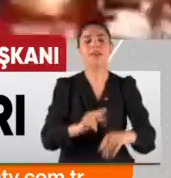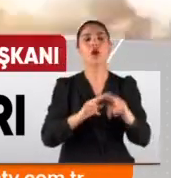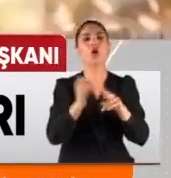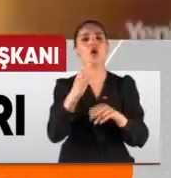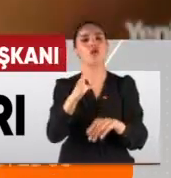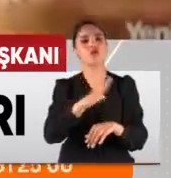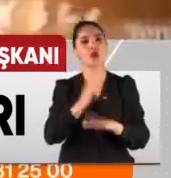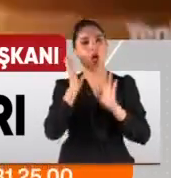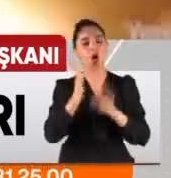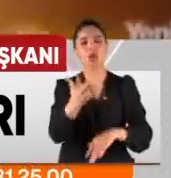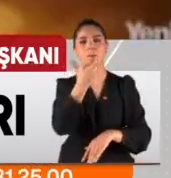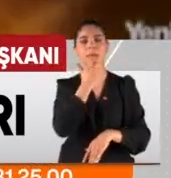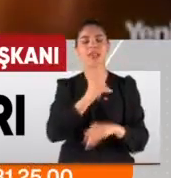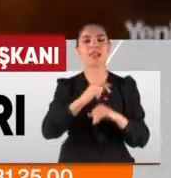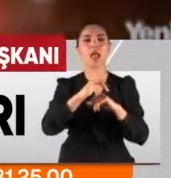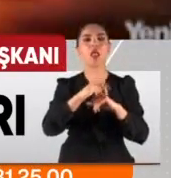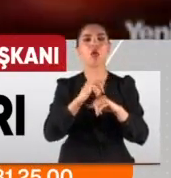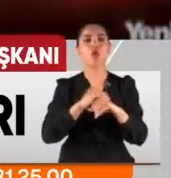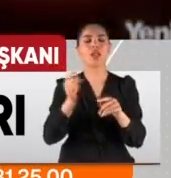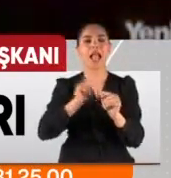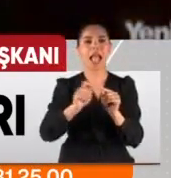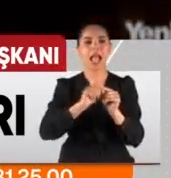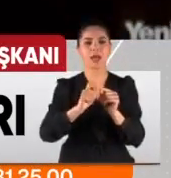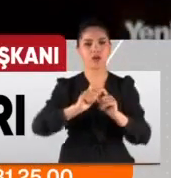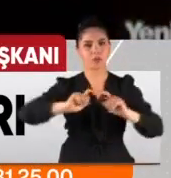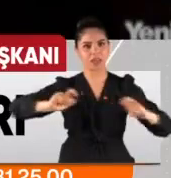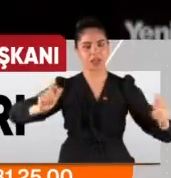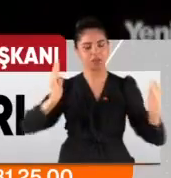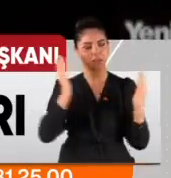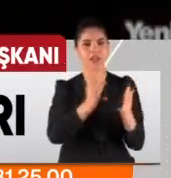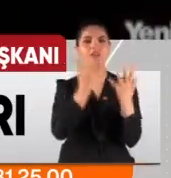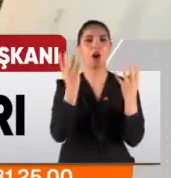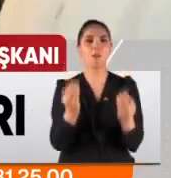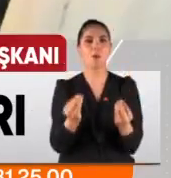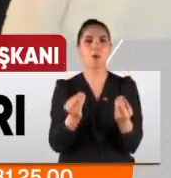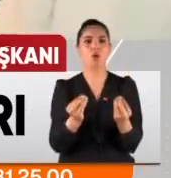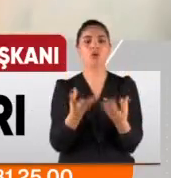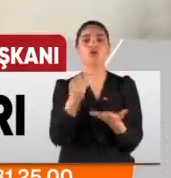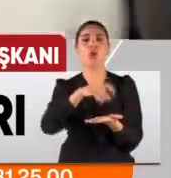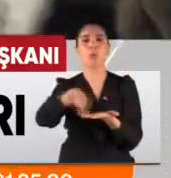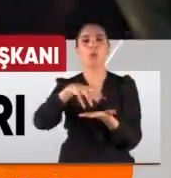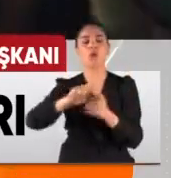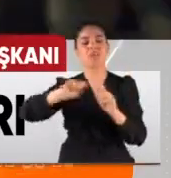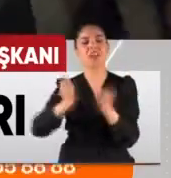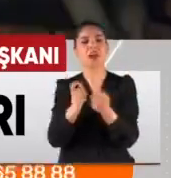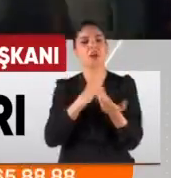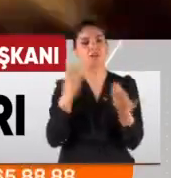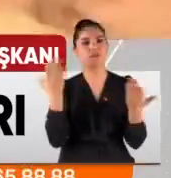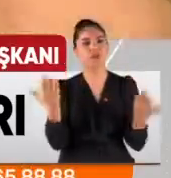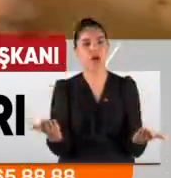rağmen 5 yıldır ülke ekonomimize büyümesini sürdürdü ve birçok alanda rekorlara imza